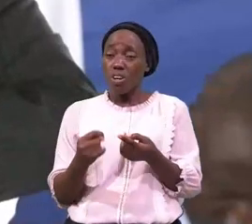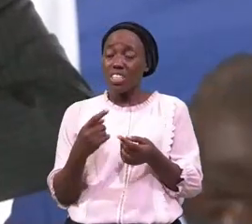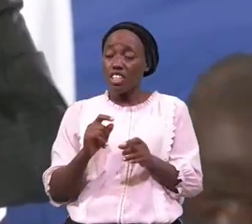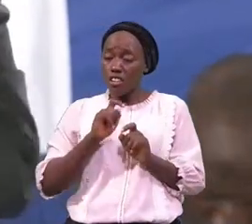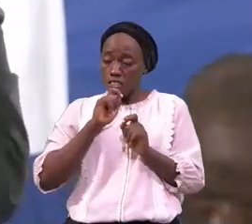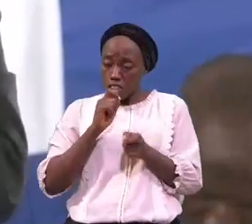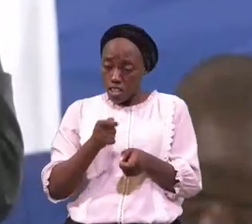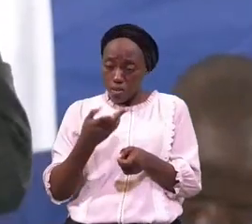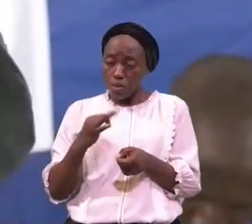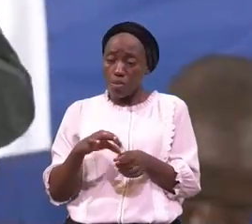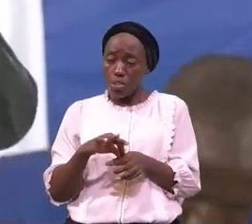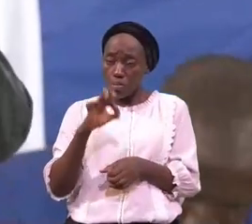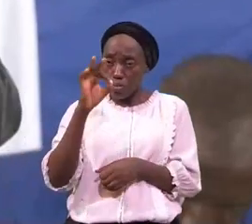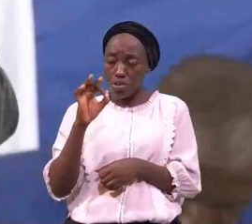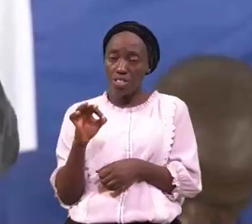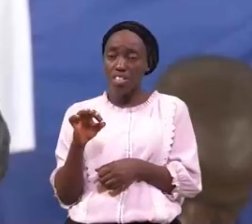Alors vous voulez le don de l'Esprit,